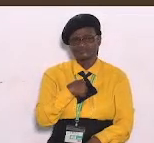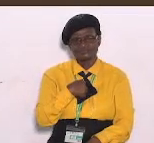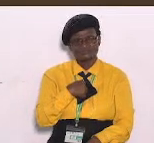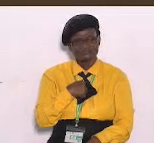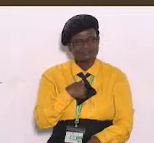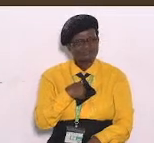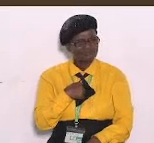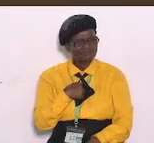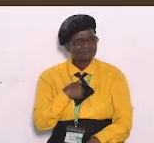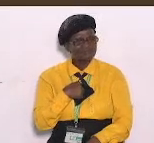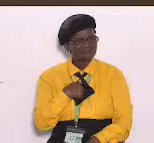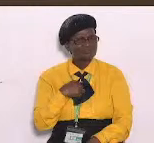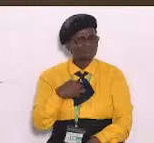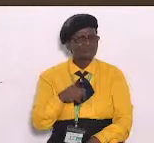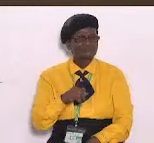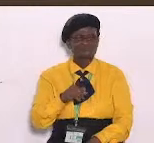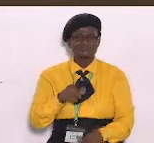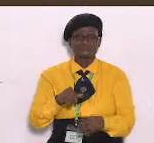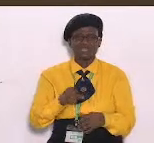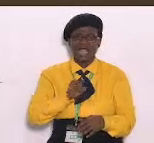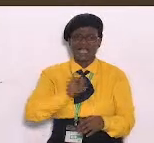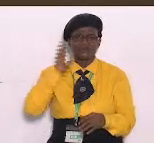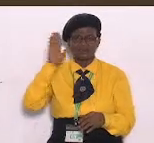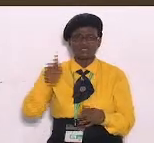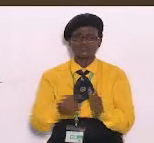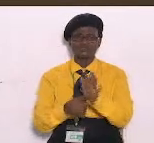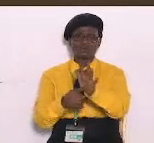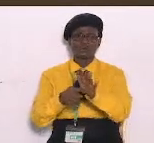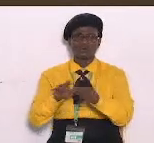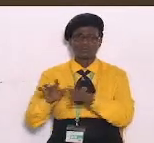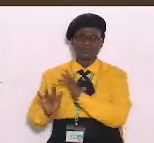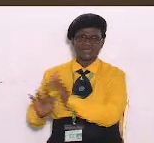miséricorde comment je peux montrer la